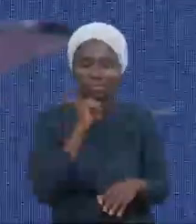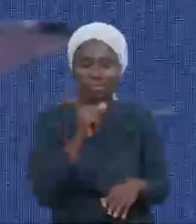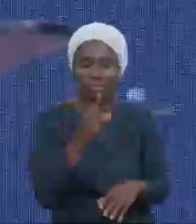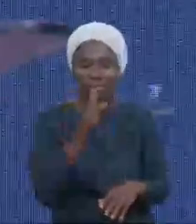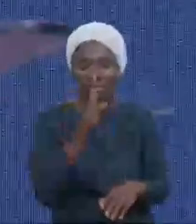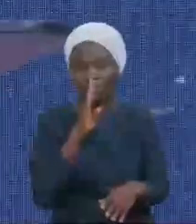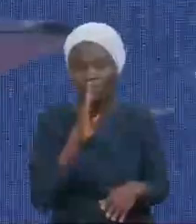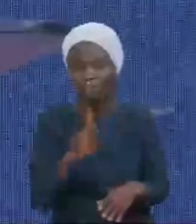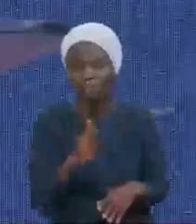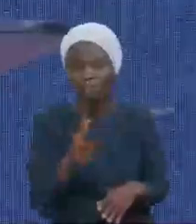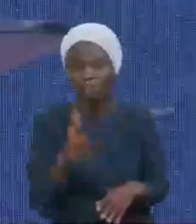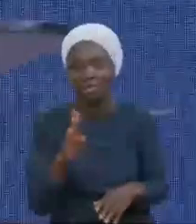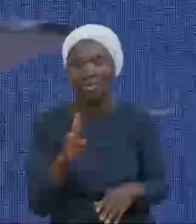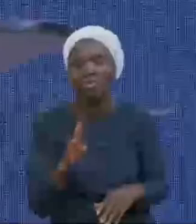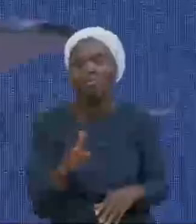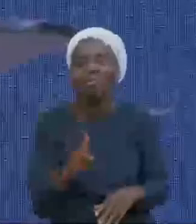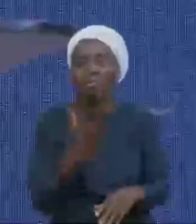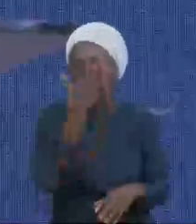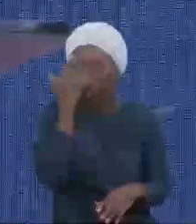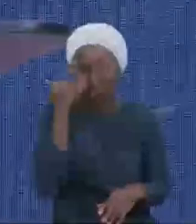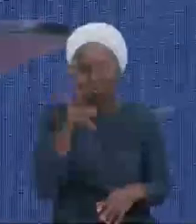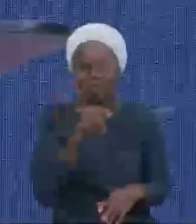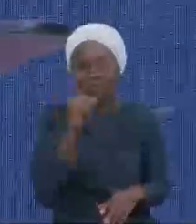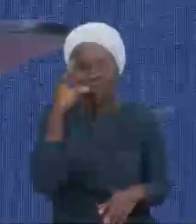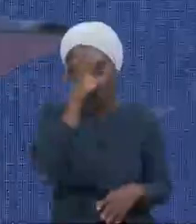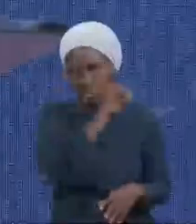dis, Seigneur, je suis là pour moi.